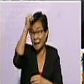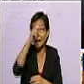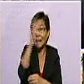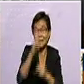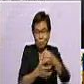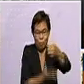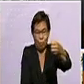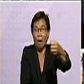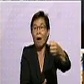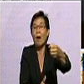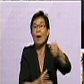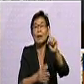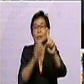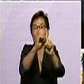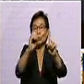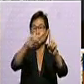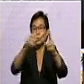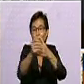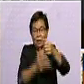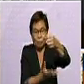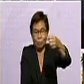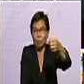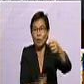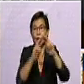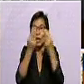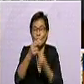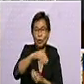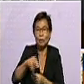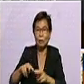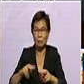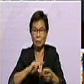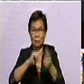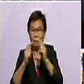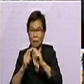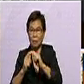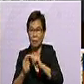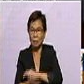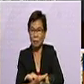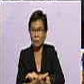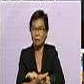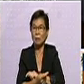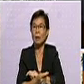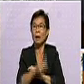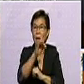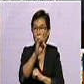akan memperuntukkan geran sebanyak RM100 juta kepada unit transformasi India Mitra, di